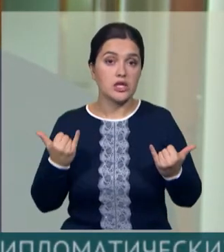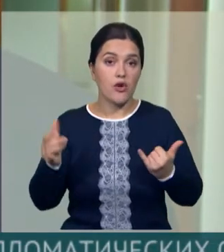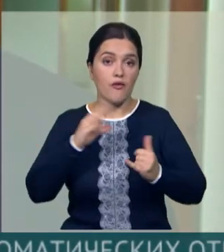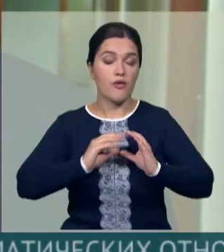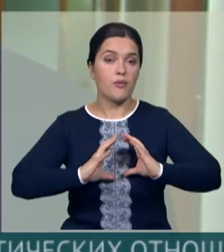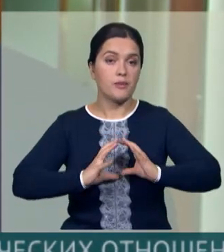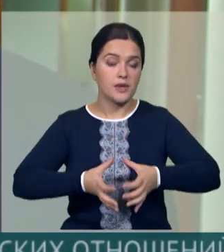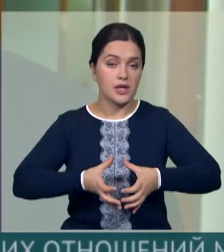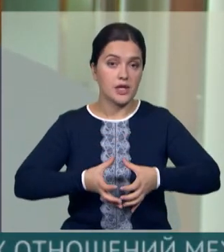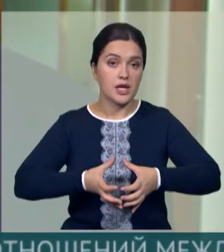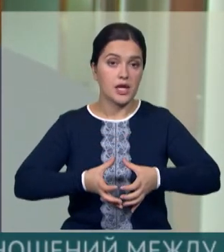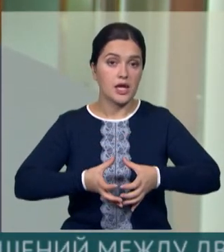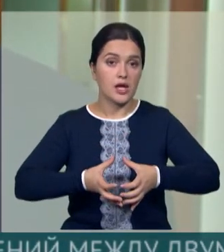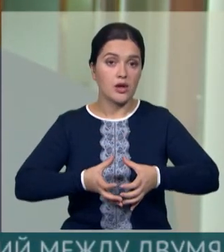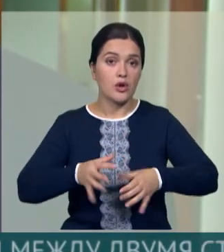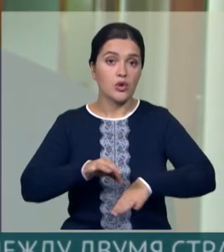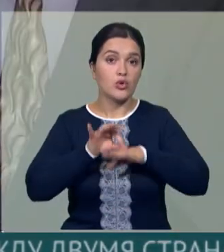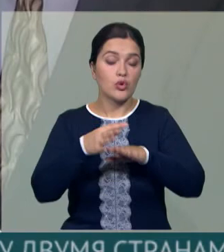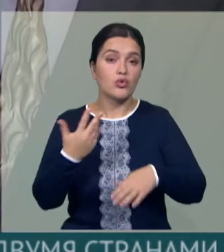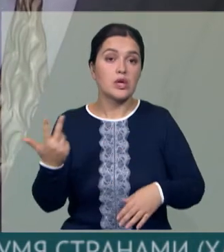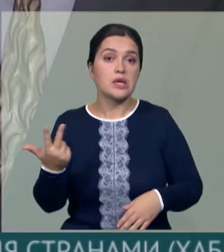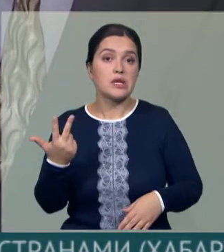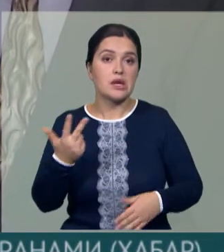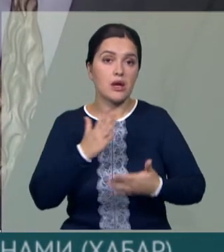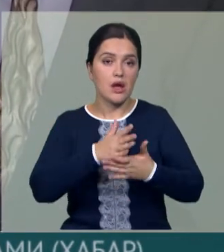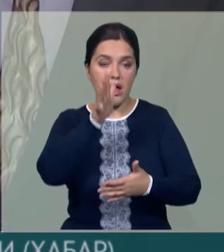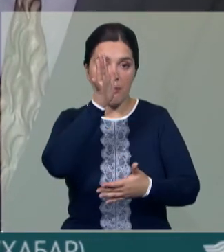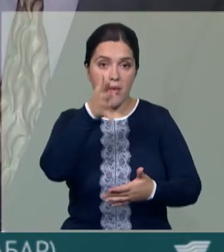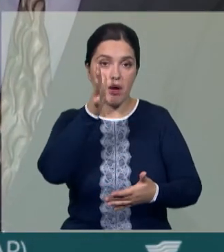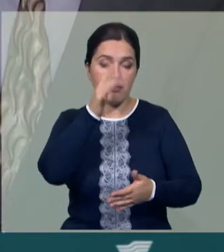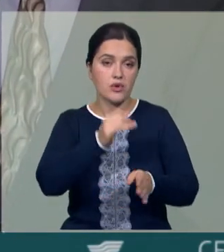сейчас во всем мире идет уже третий пятилетний цикл реализации.